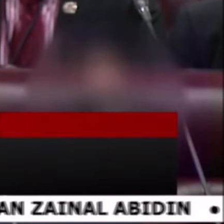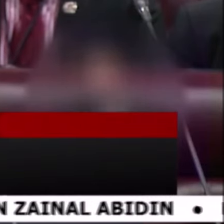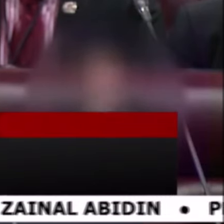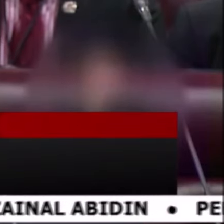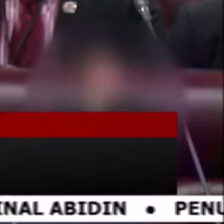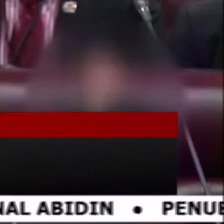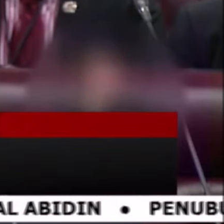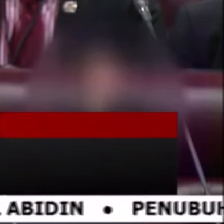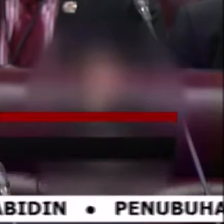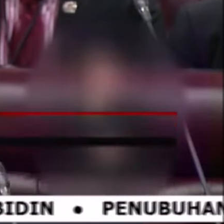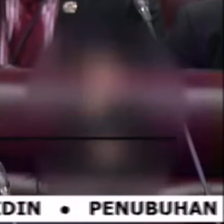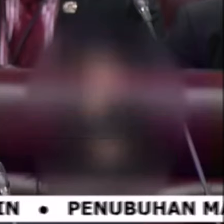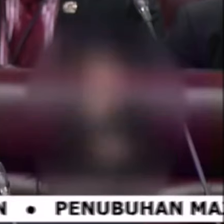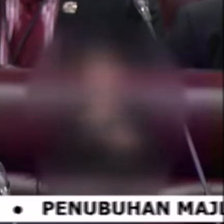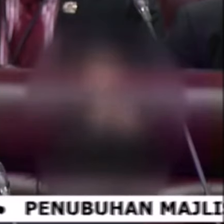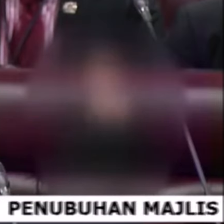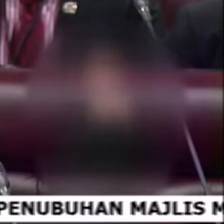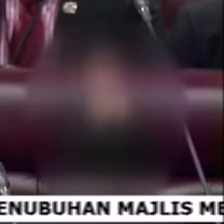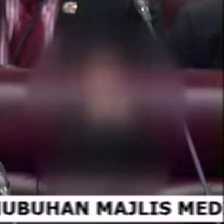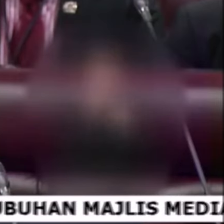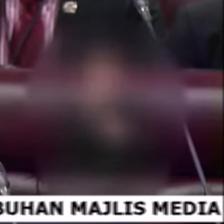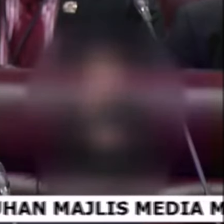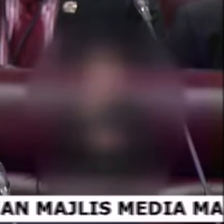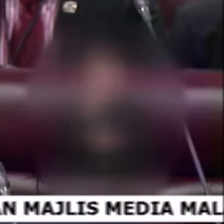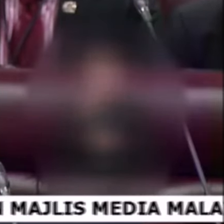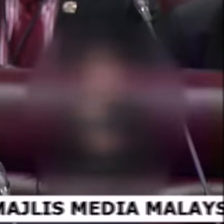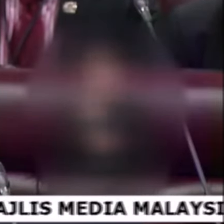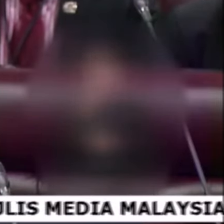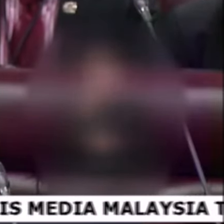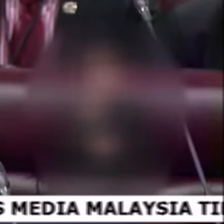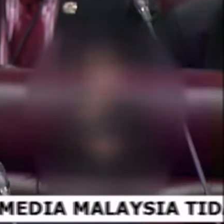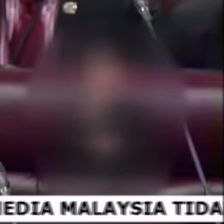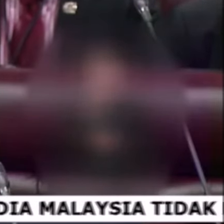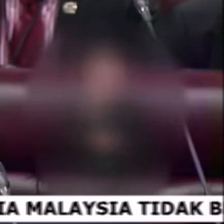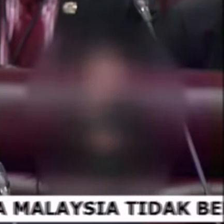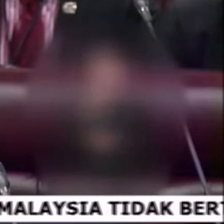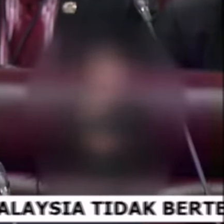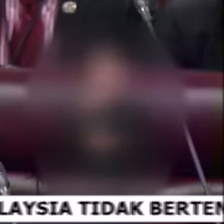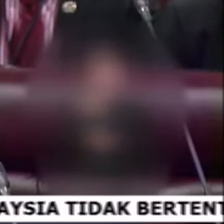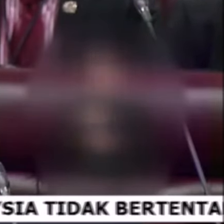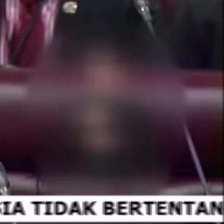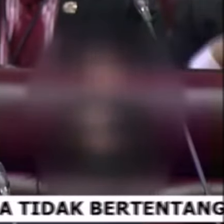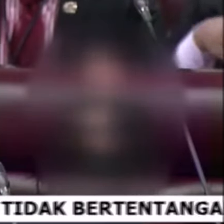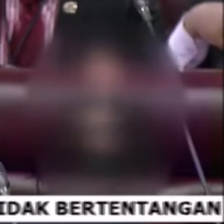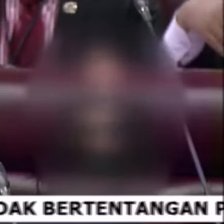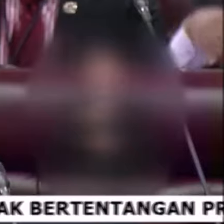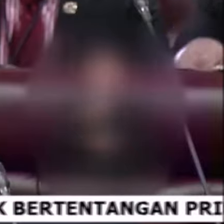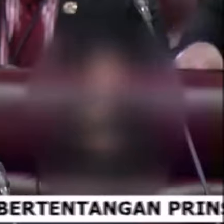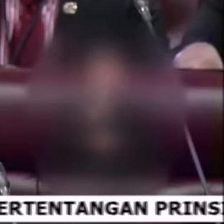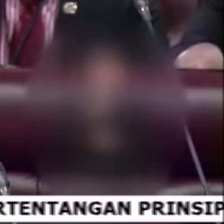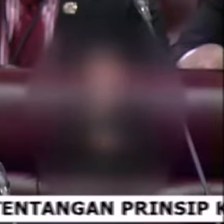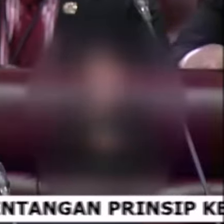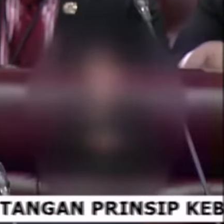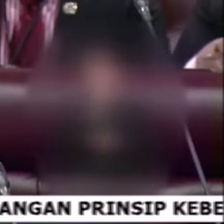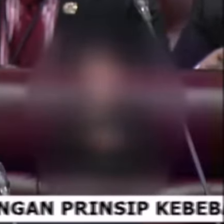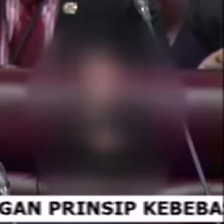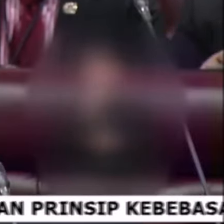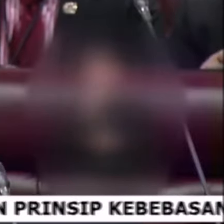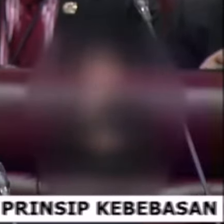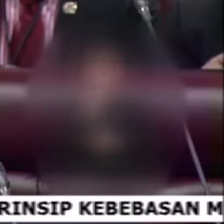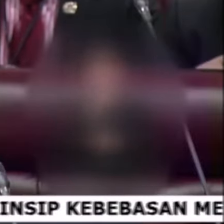392,837 பேர் பதிந்து கொண்டனர். ஆனால் அவர்களில் 10,681 பேர் தேர்வுக்கு வரவில்லை என கல்வி அமைச்சின்